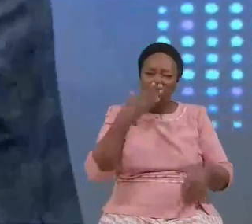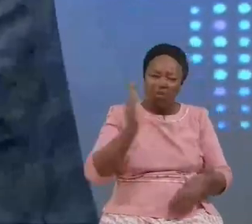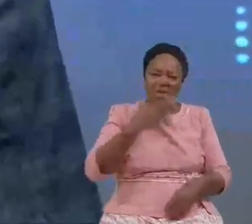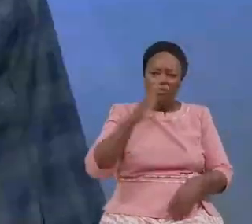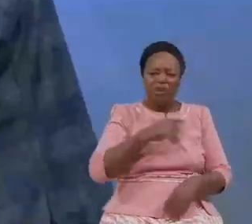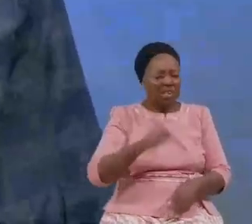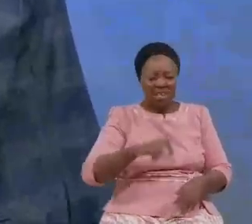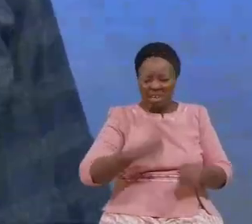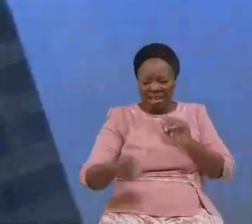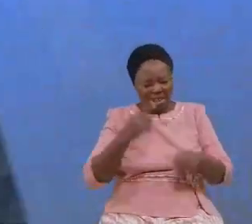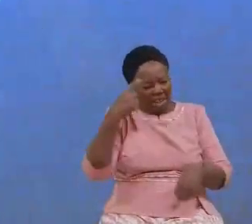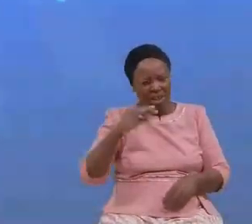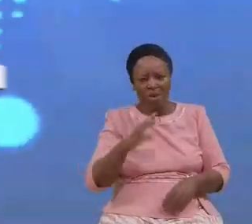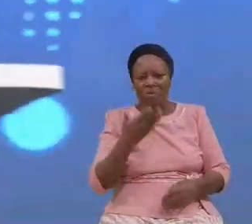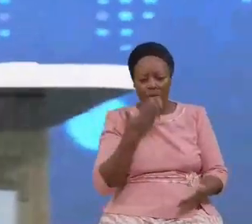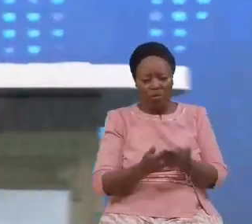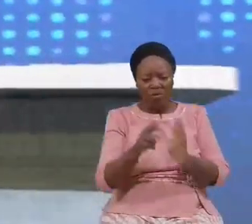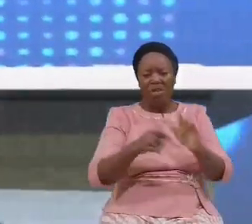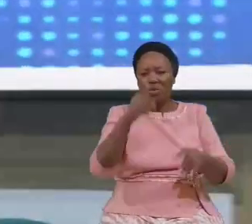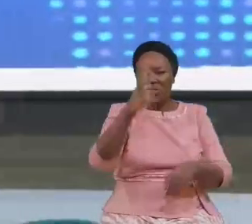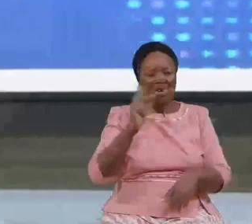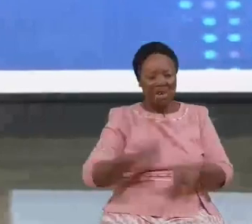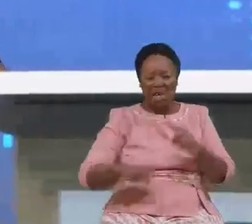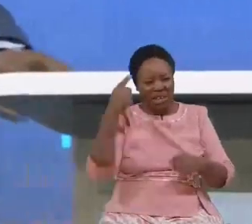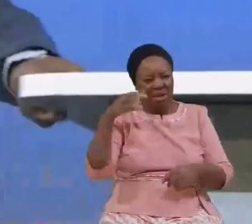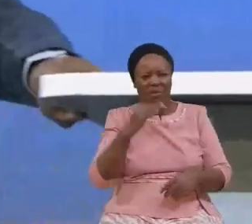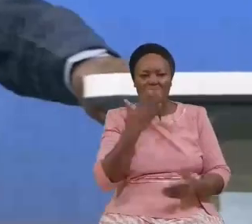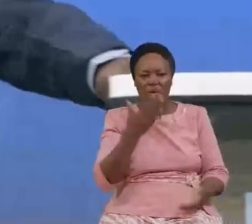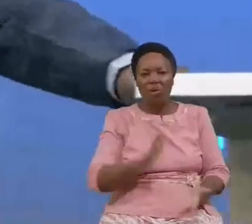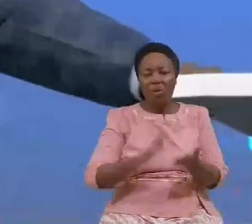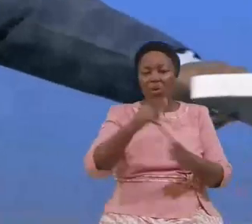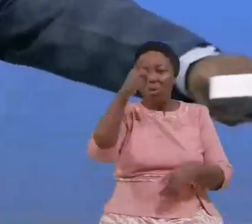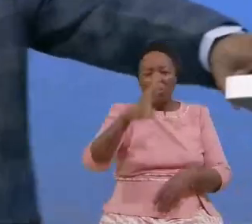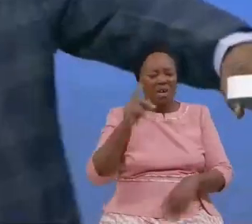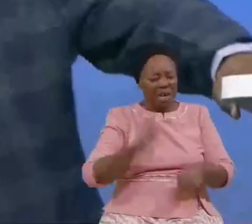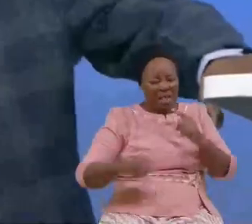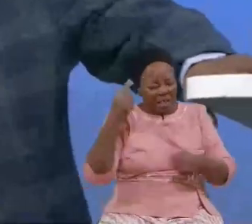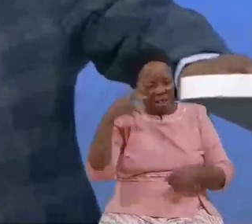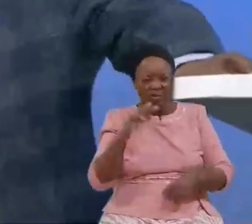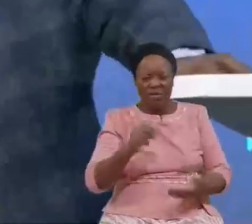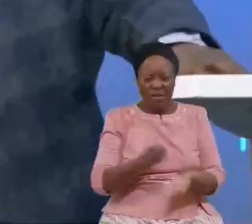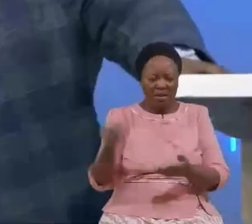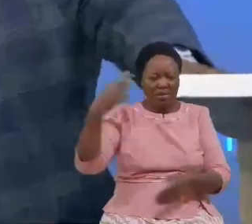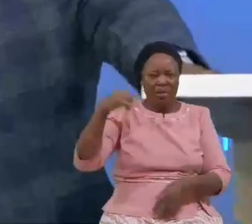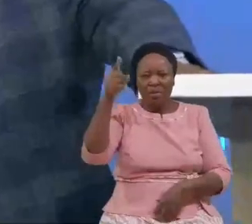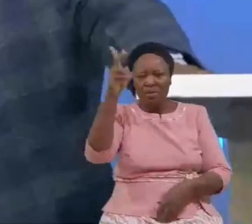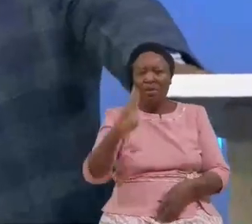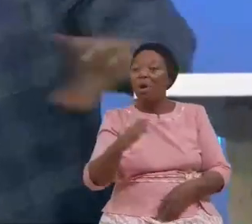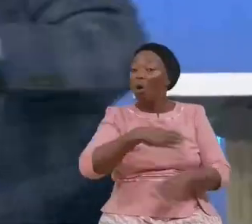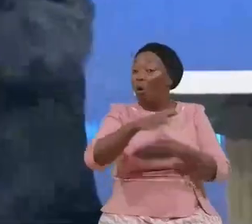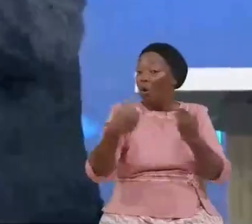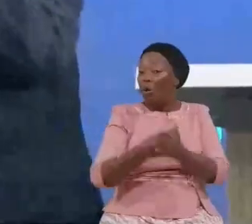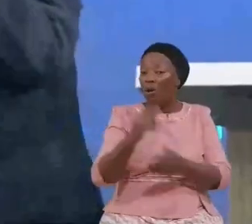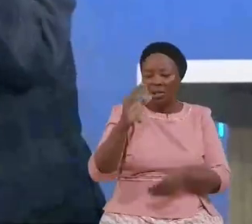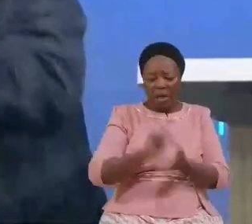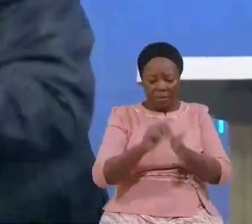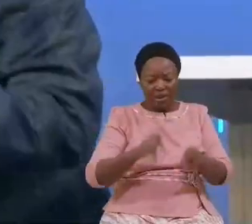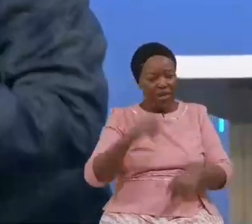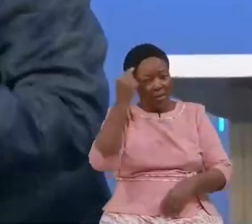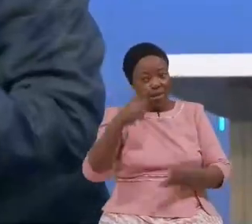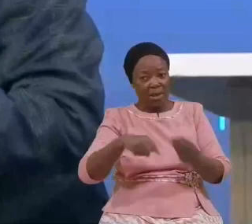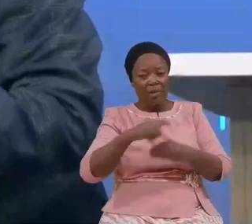il ne pense rien qu'Allah il ne pense pas la bonté de Dieu il ne pense pas la grâce de Dieu tout ce à quoi il pense